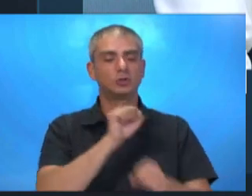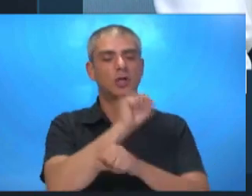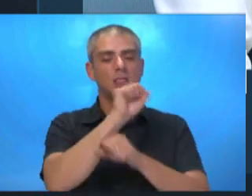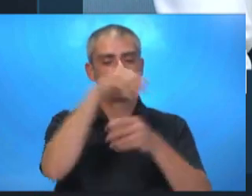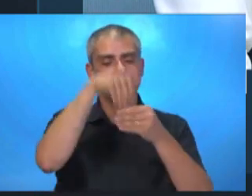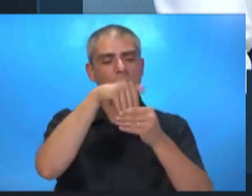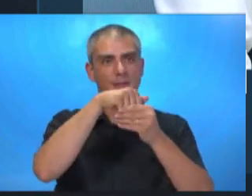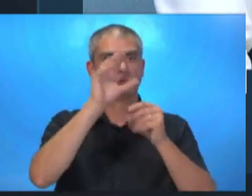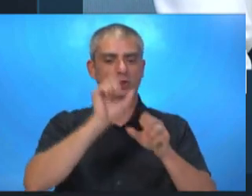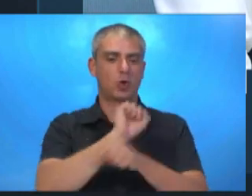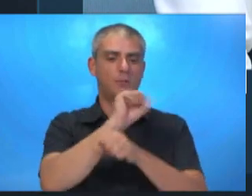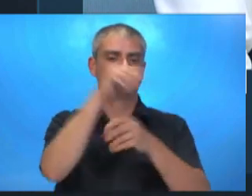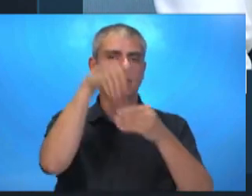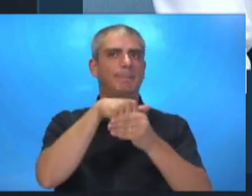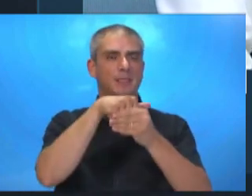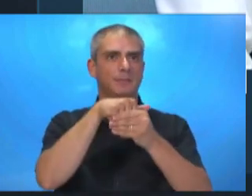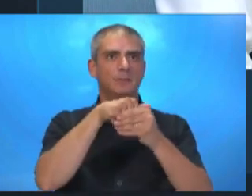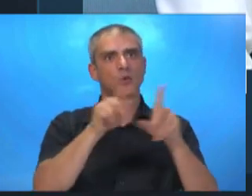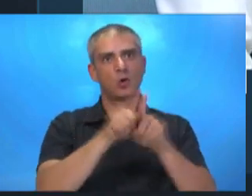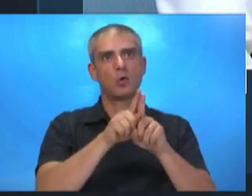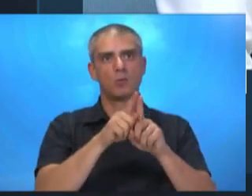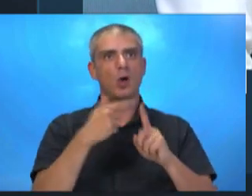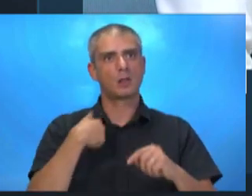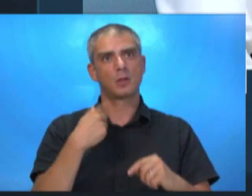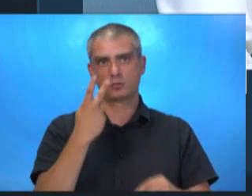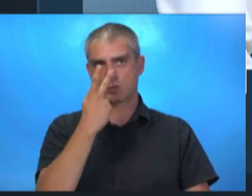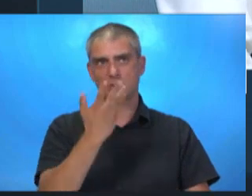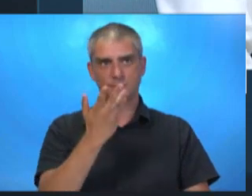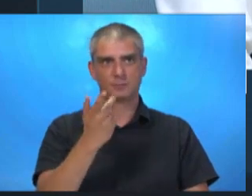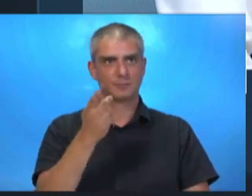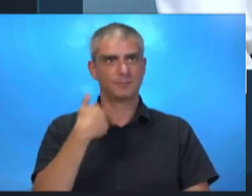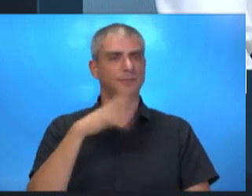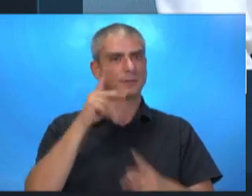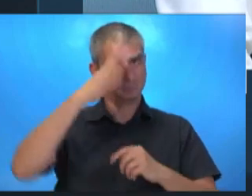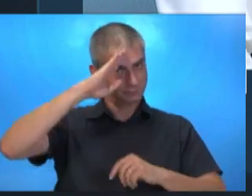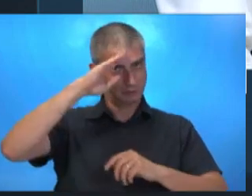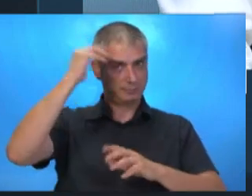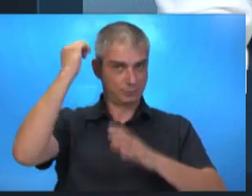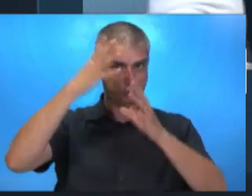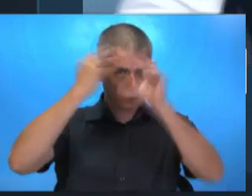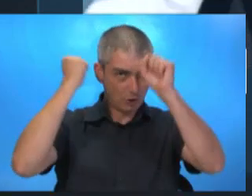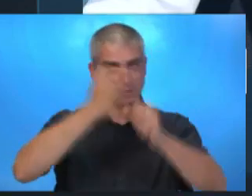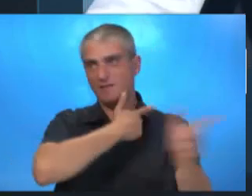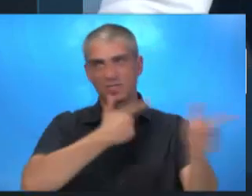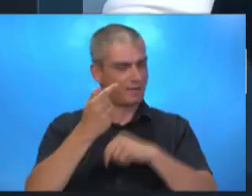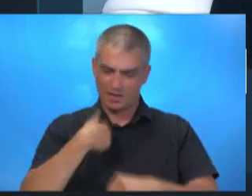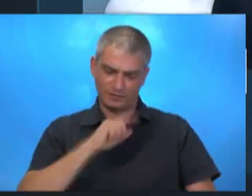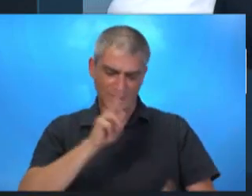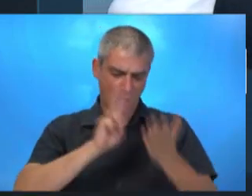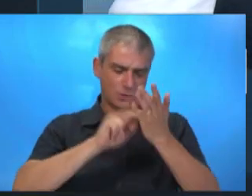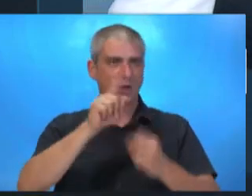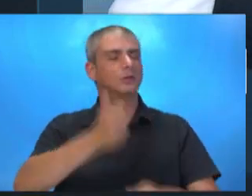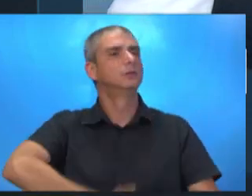שיש אופוזיטה מבפנים, כאילו אנחנו באמת דעים, מסכים לשגרירות, מסכים לטבח שהיה שם, וזה okay. לא נכון. השר ליברמן